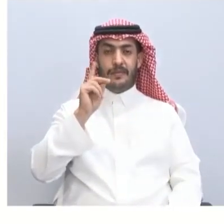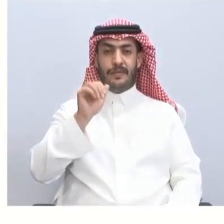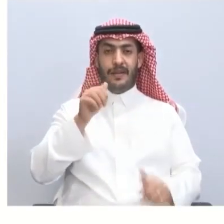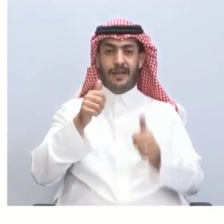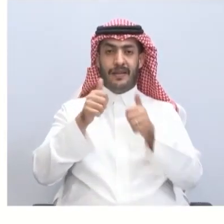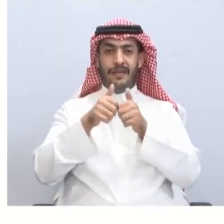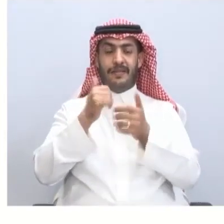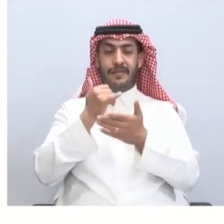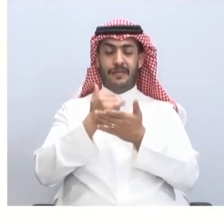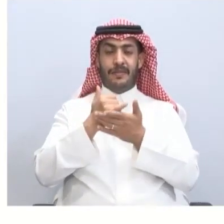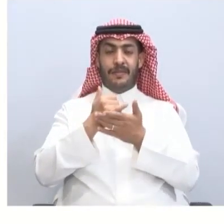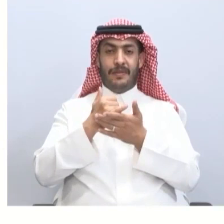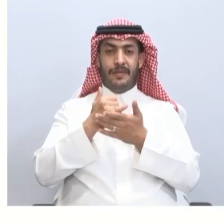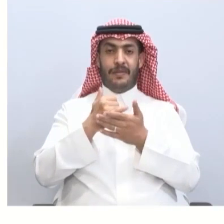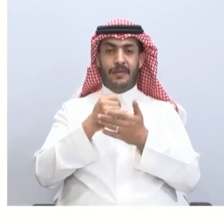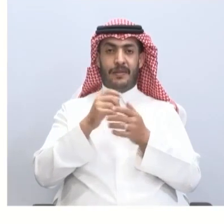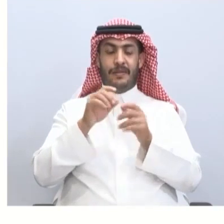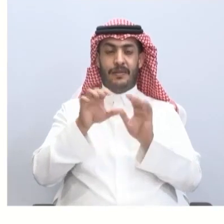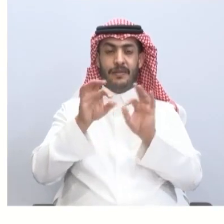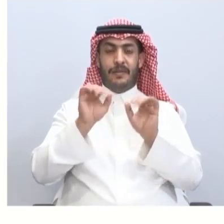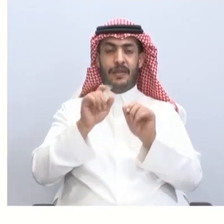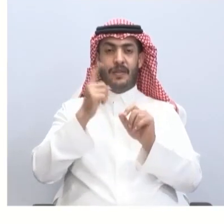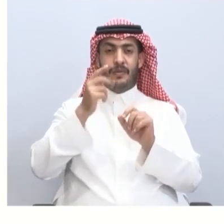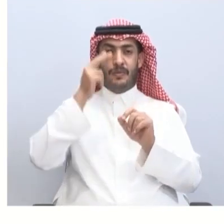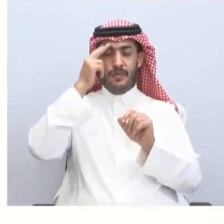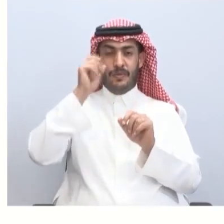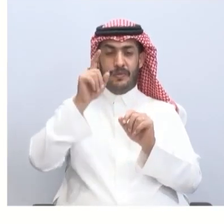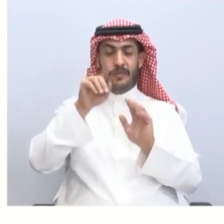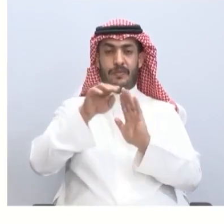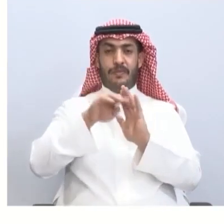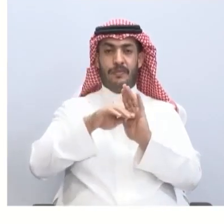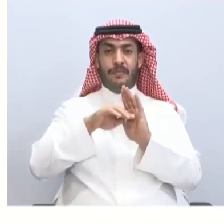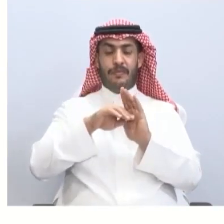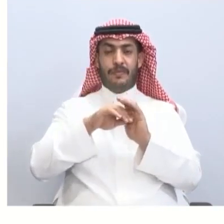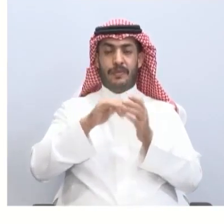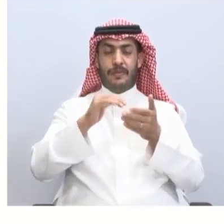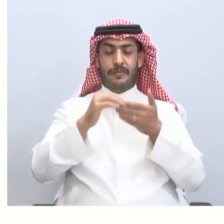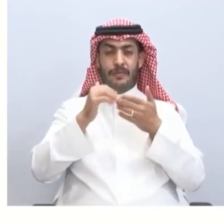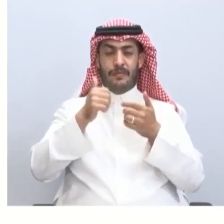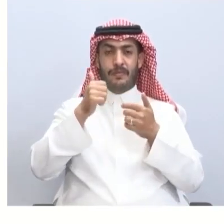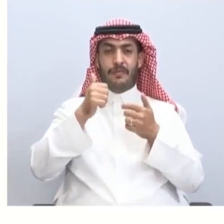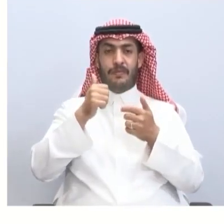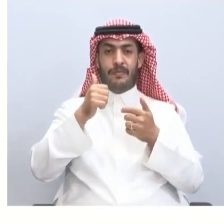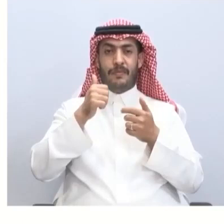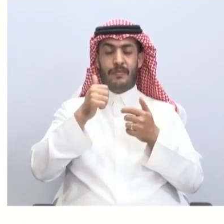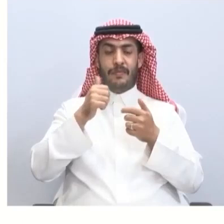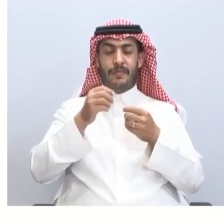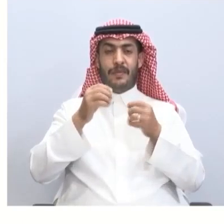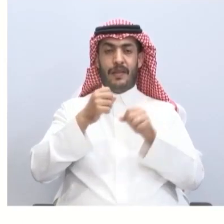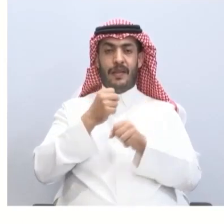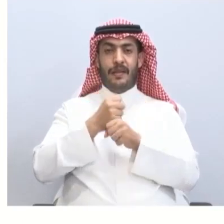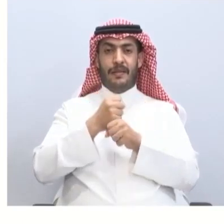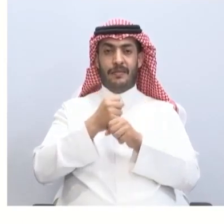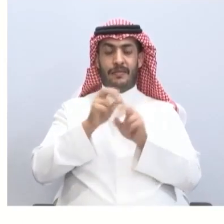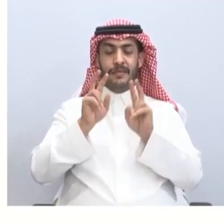الاهالي وحرصهم بخيار وجود دوله سعوديه مركزيه تساعدهم وتساندهم وتعمل على